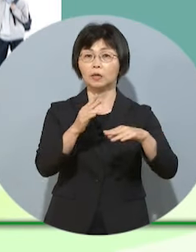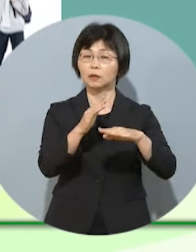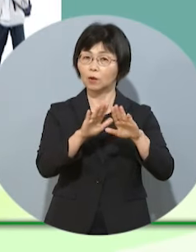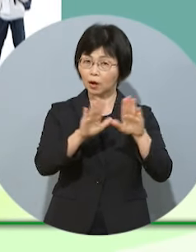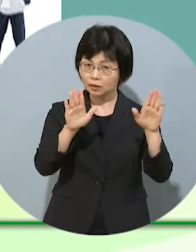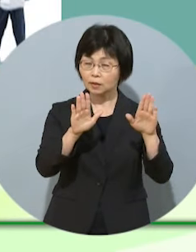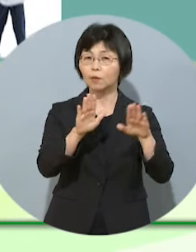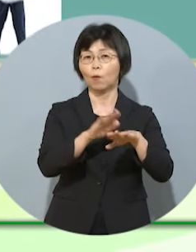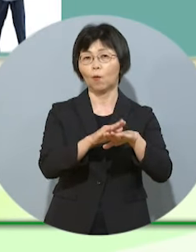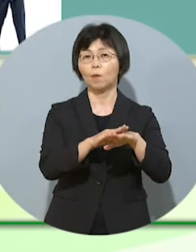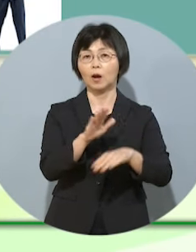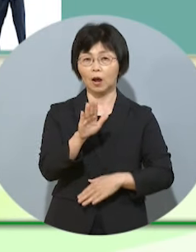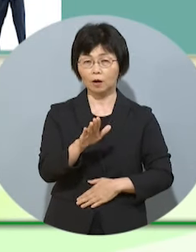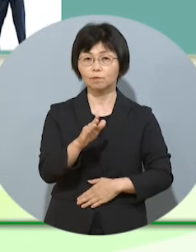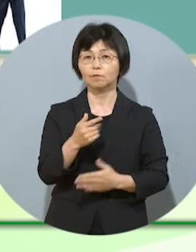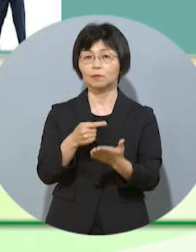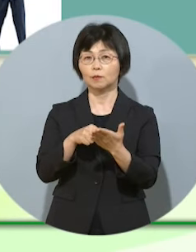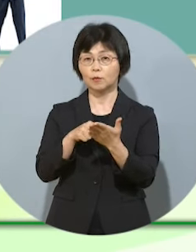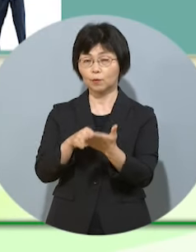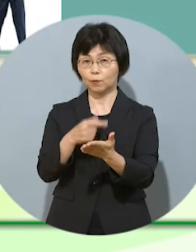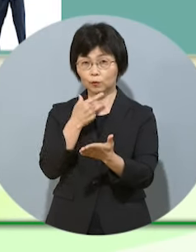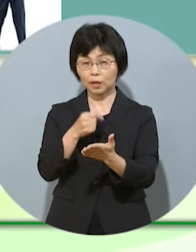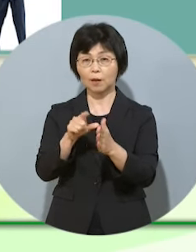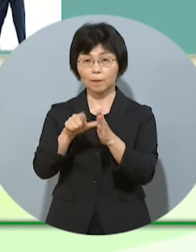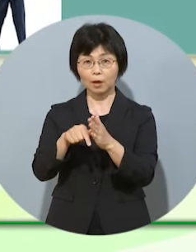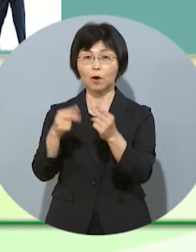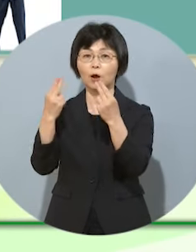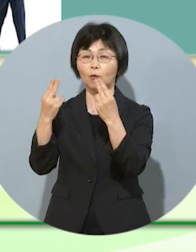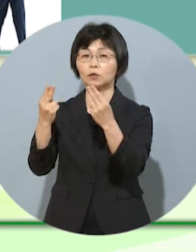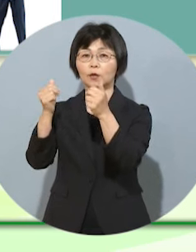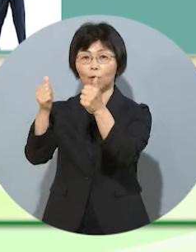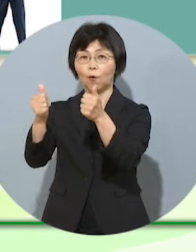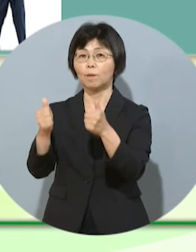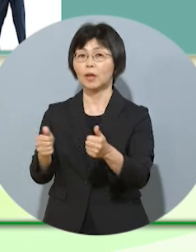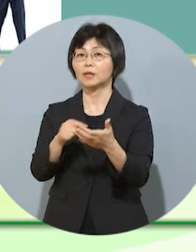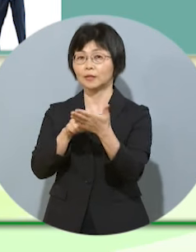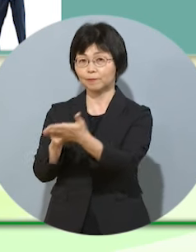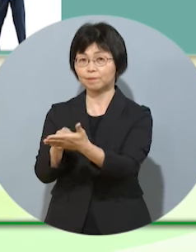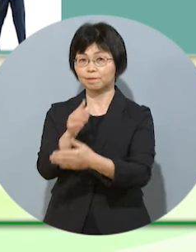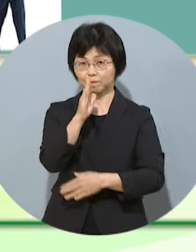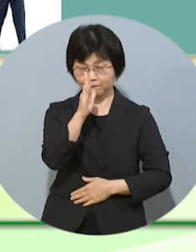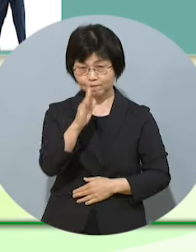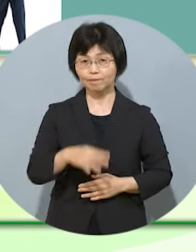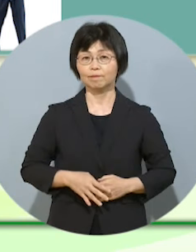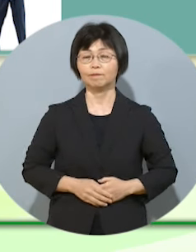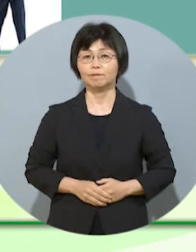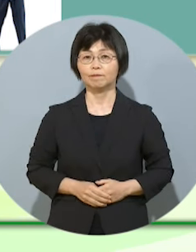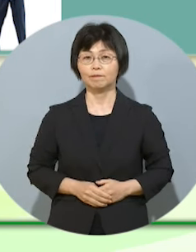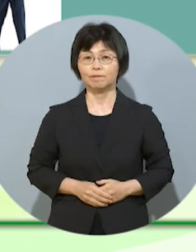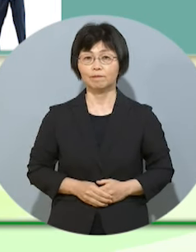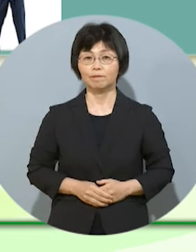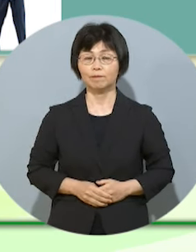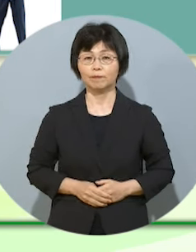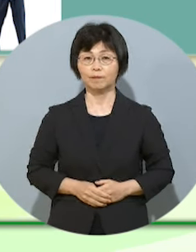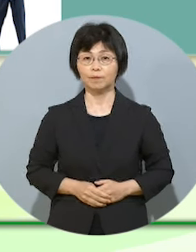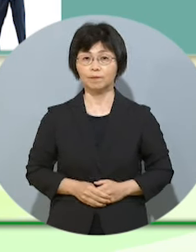。参加を希望する人は公式ホームページからお申し込みください。